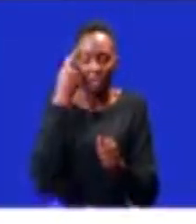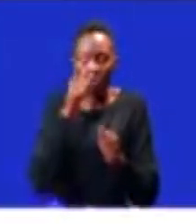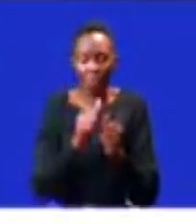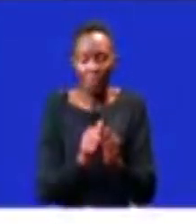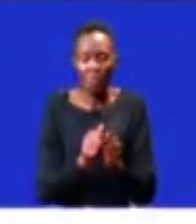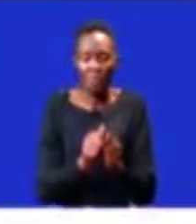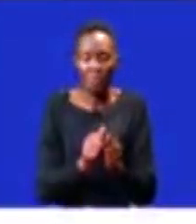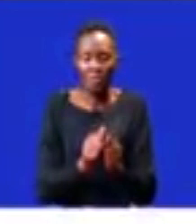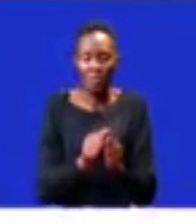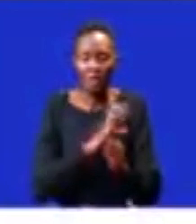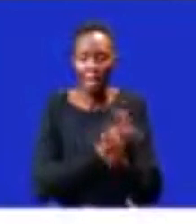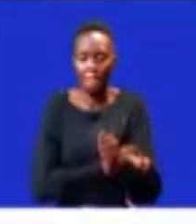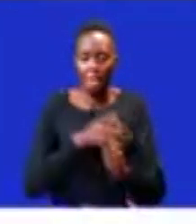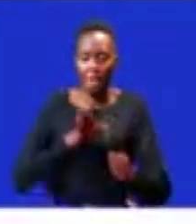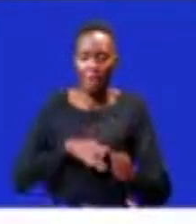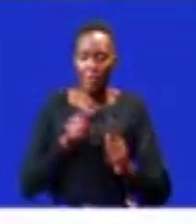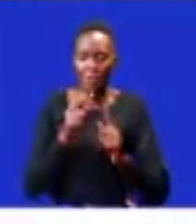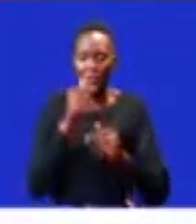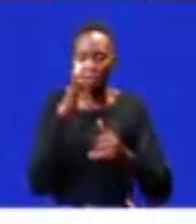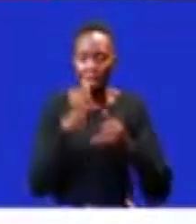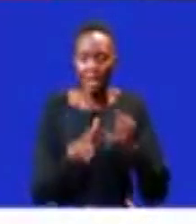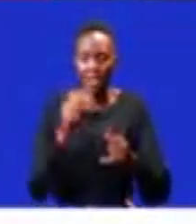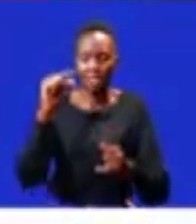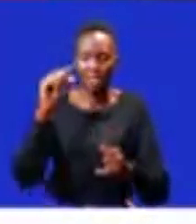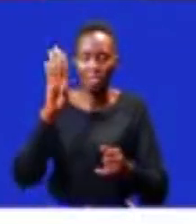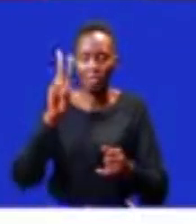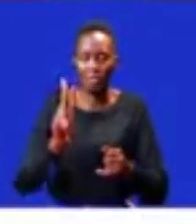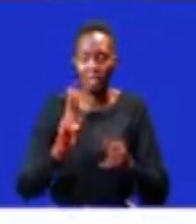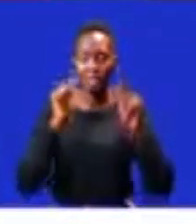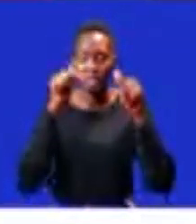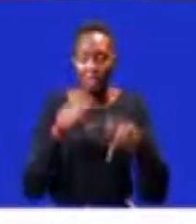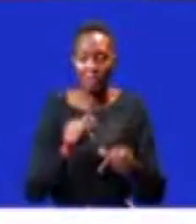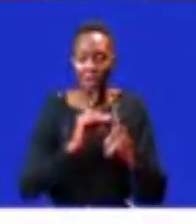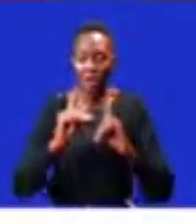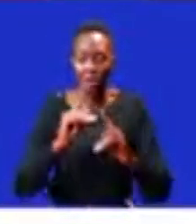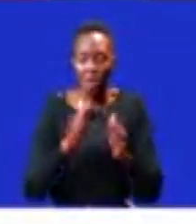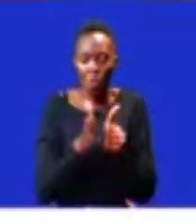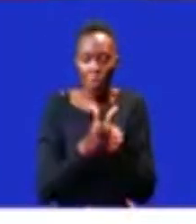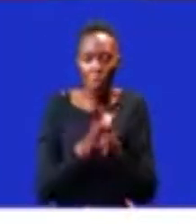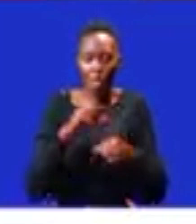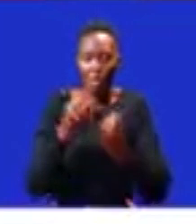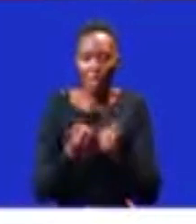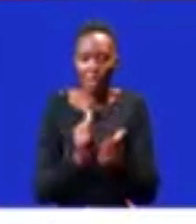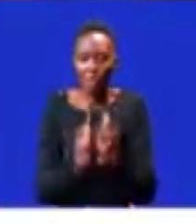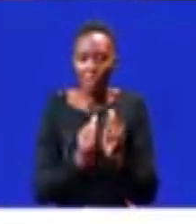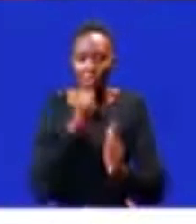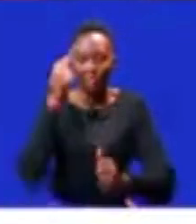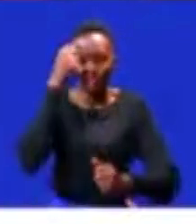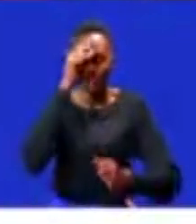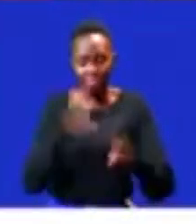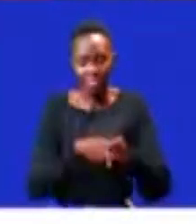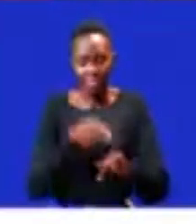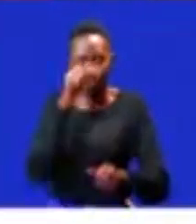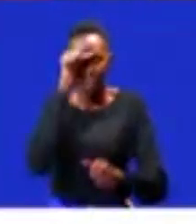Kisumu kaka yo mar tieko tulo lwenje mag udi. Koro kawuono ne wawuoyo mana gi migepe moko mag sirikal kaachiel gi